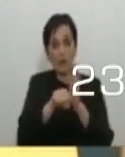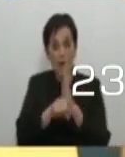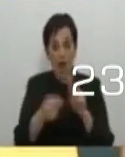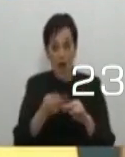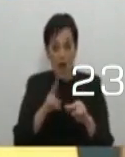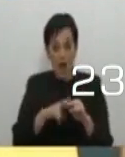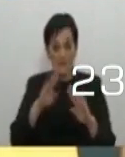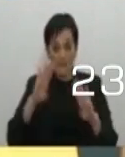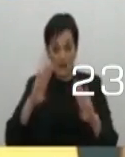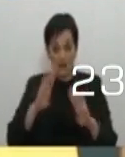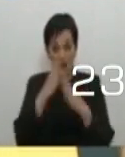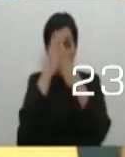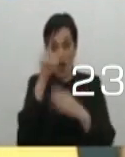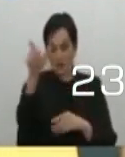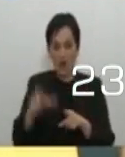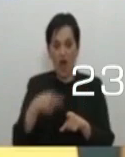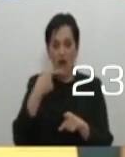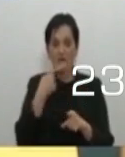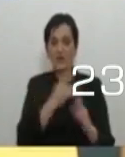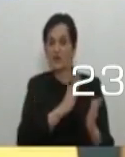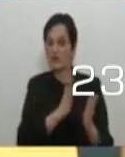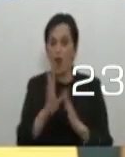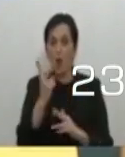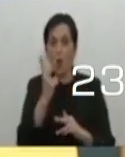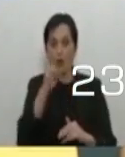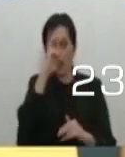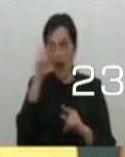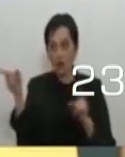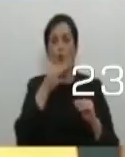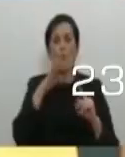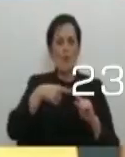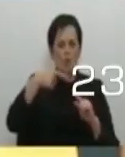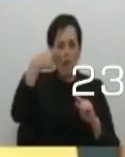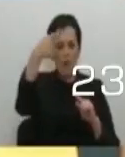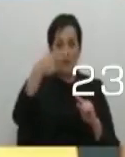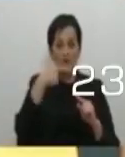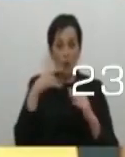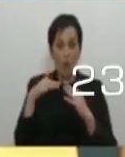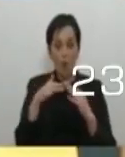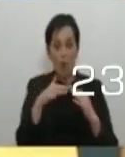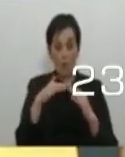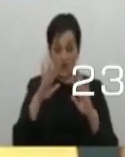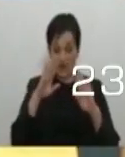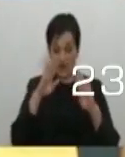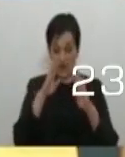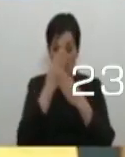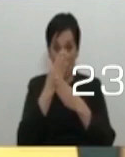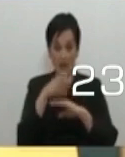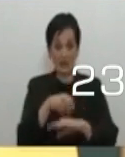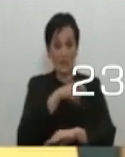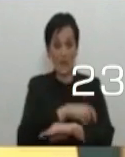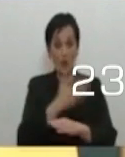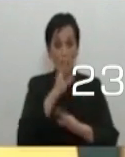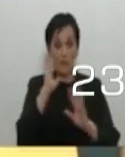ღალატის ავტორის დასალაგებელი არ არის ორ ხელისუფლებას შორის დასალაგებელი საკითხები. ომისა და ღალატის პარტიის რომელიმე